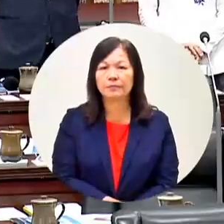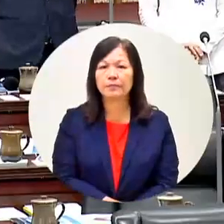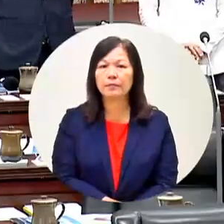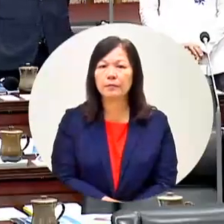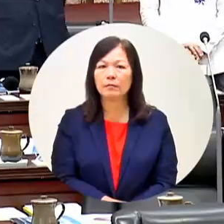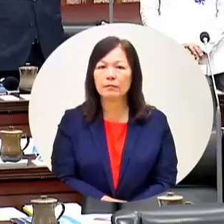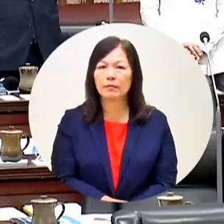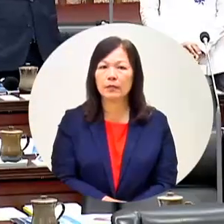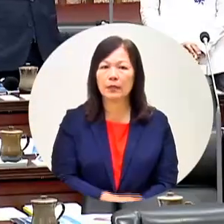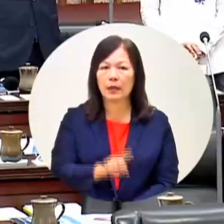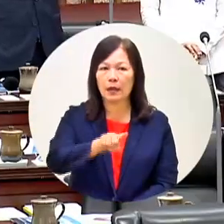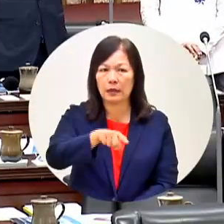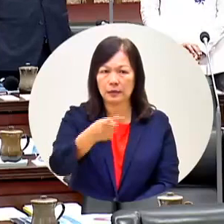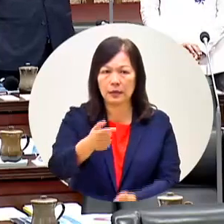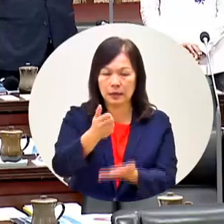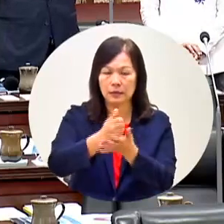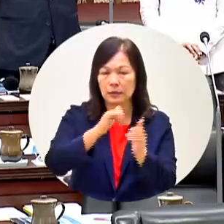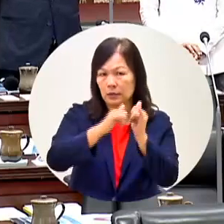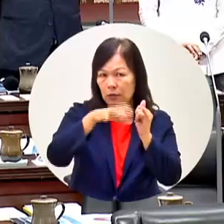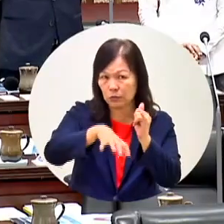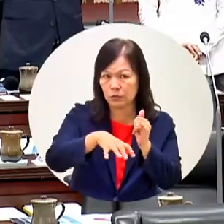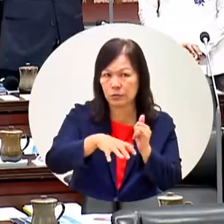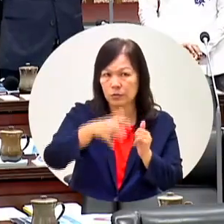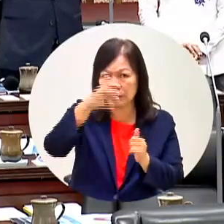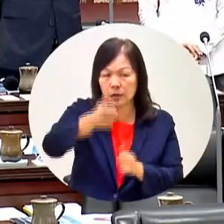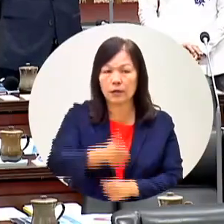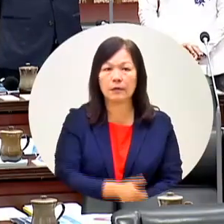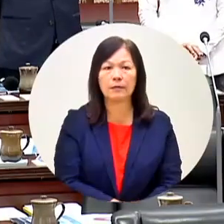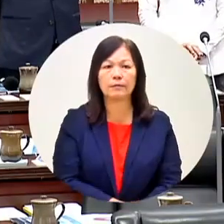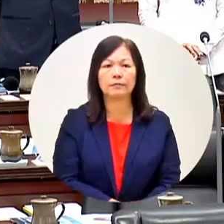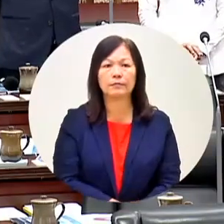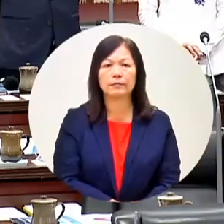长。 哎，社会局长。